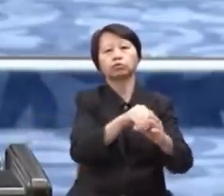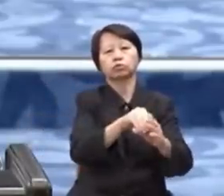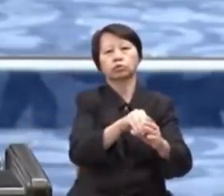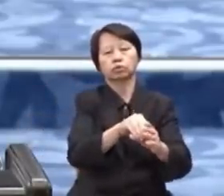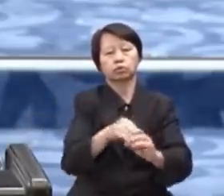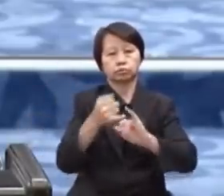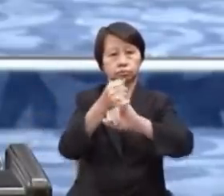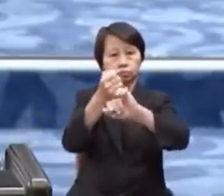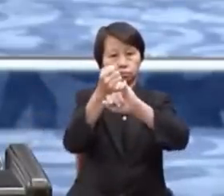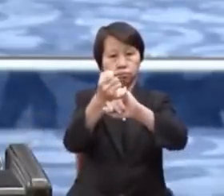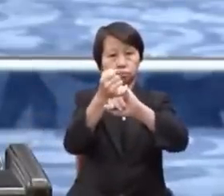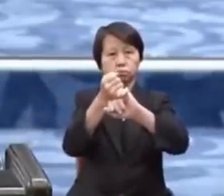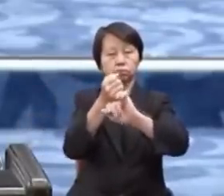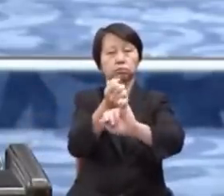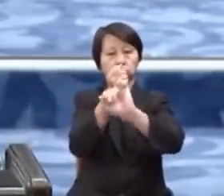perjanjian